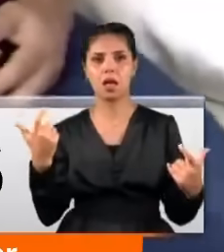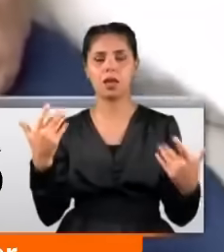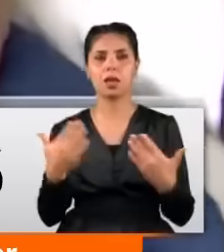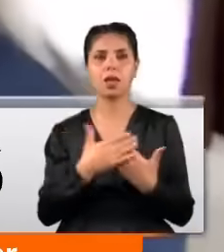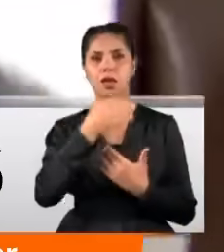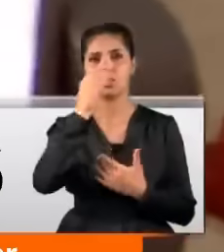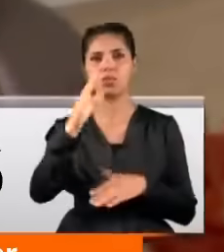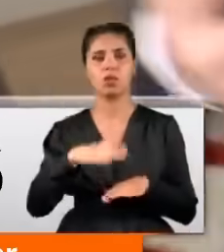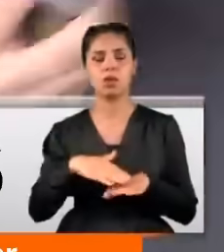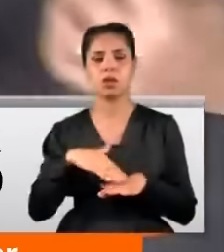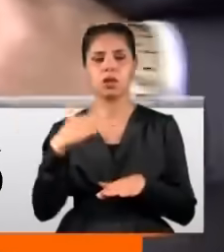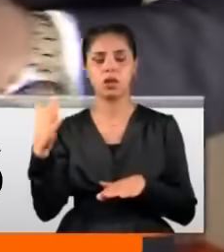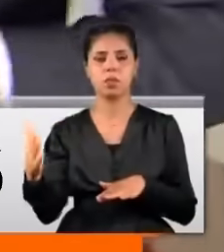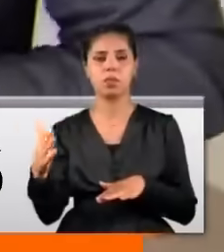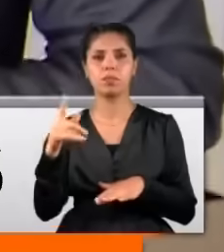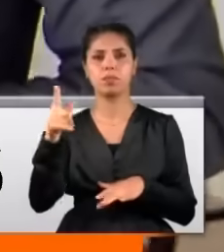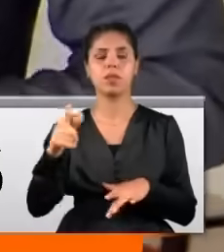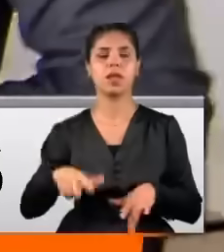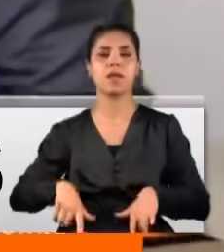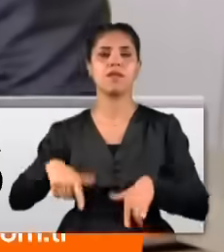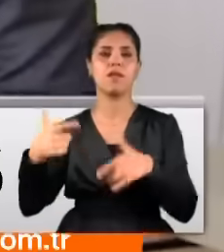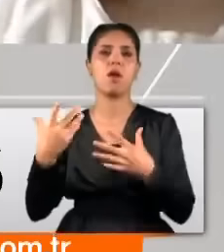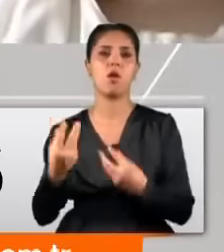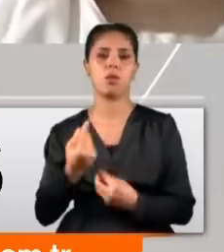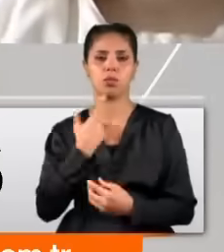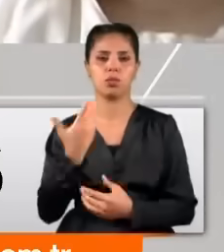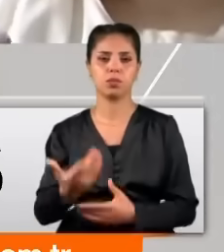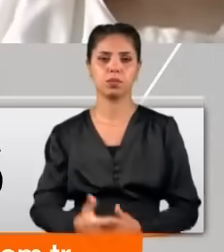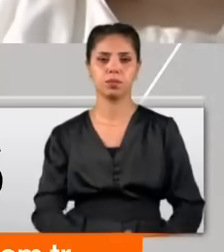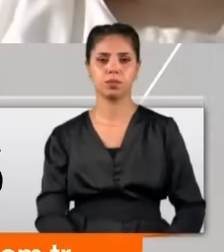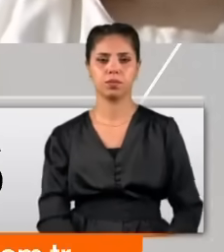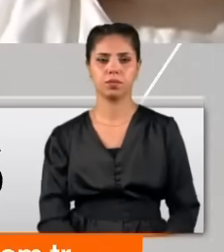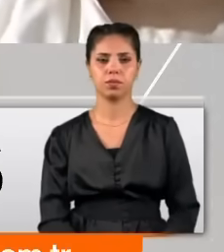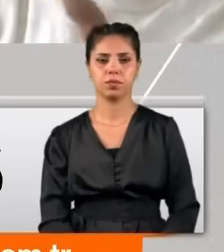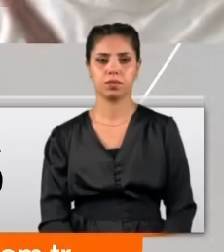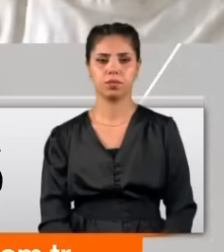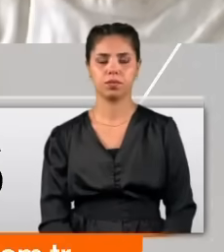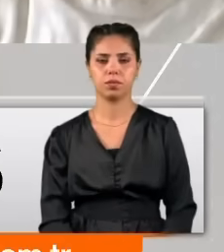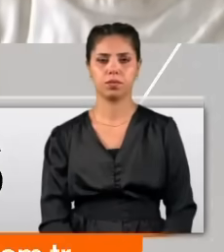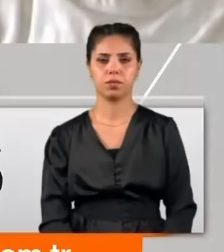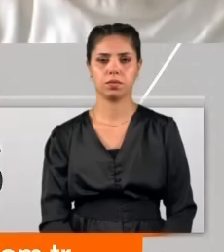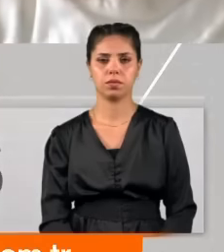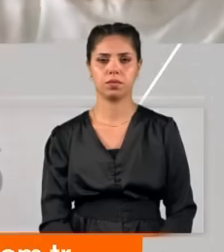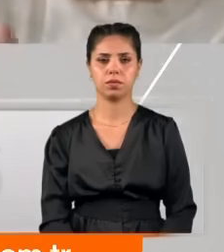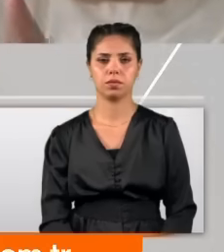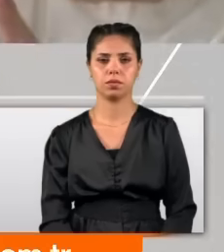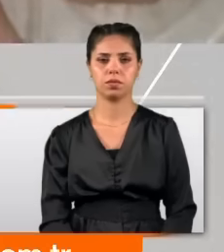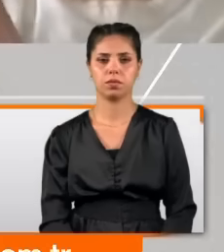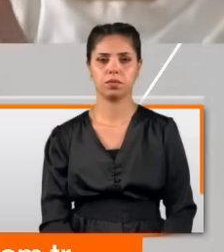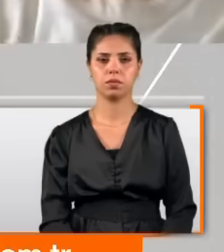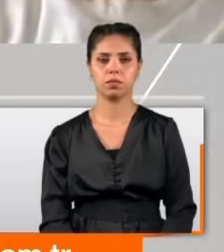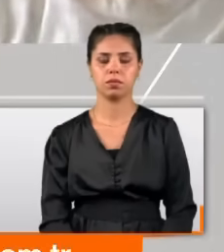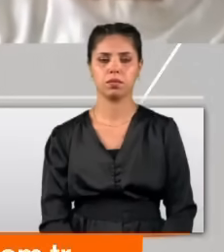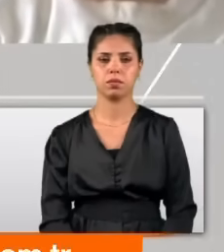yardım çağrısında bulunuyor. Bir iftiraya maruz kaldık diyor. İzdiham oluyor ve çantasını düşürüyor. Onları toparlamaya çalışırken bir